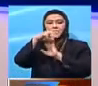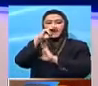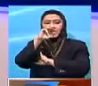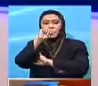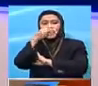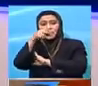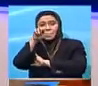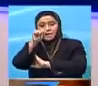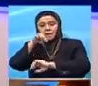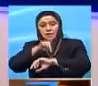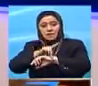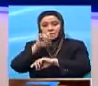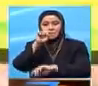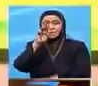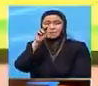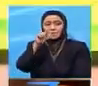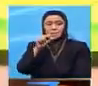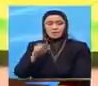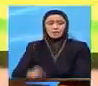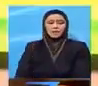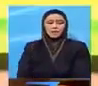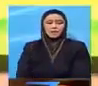melaporkan.